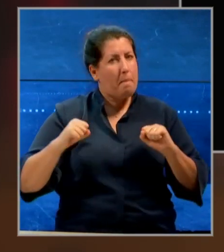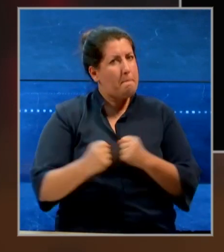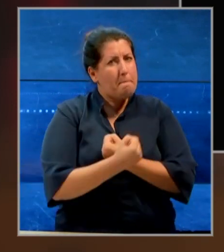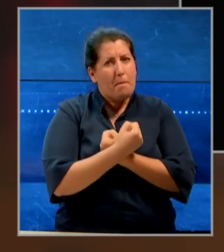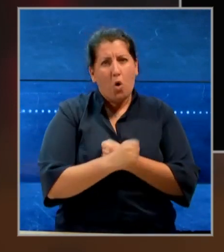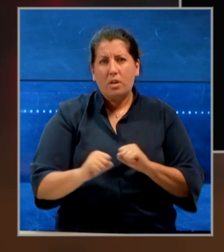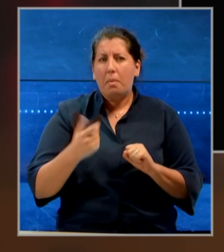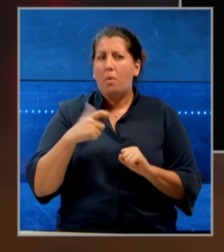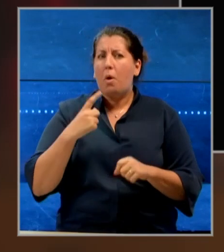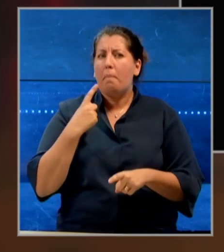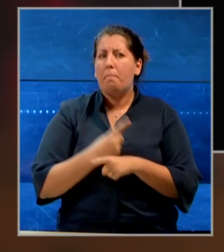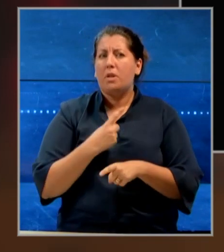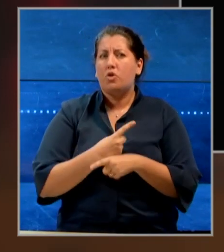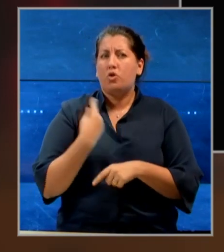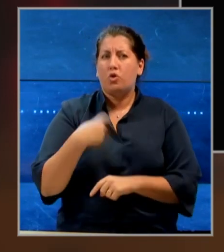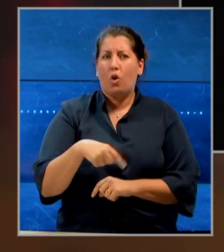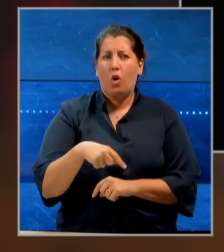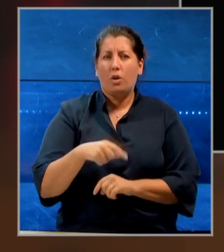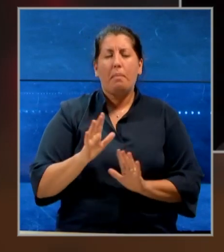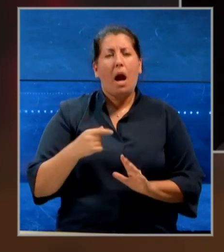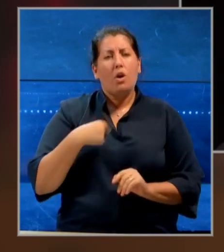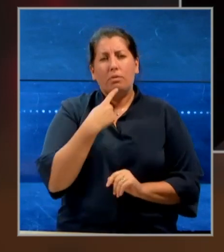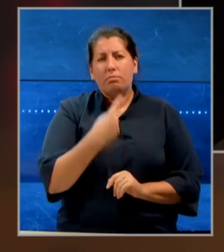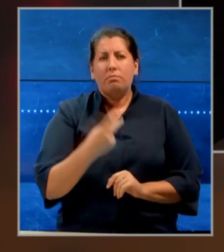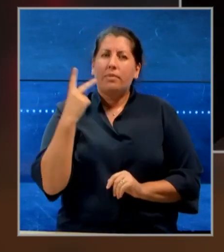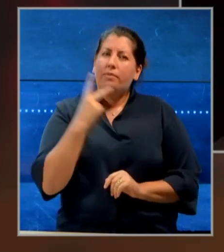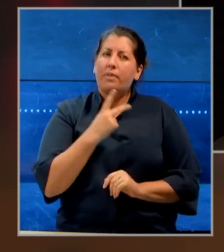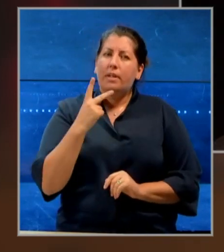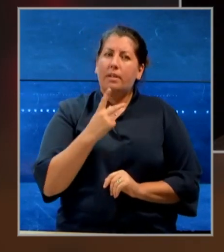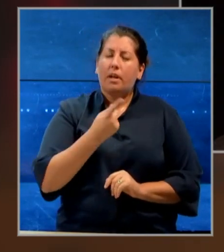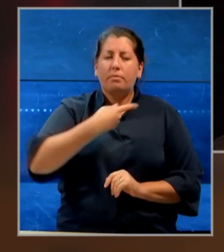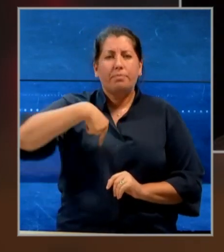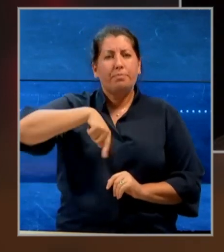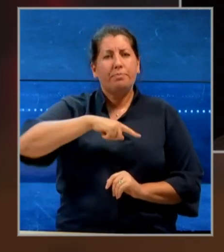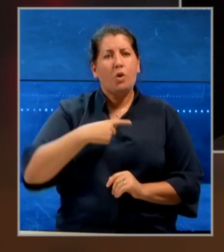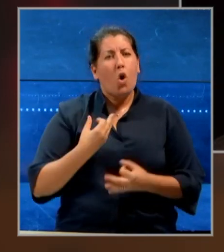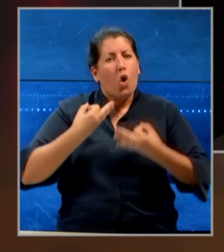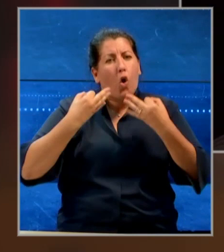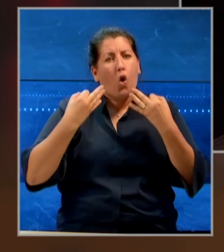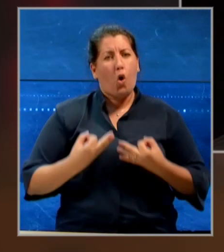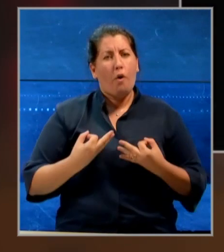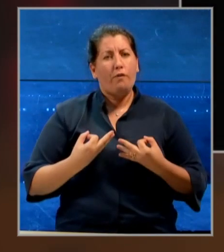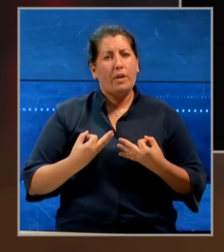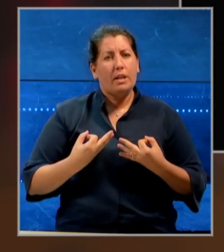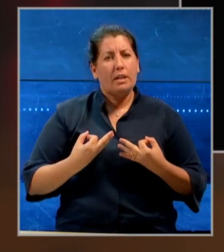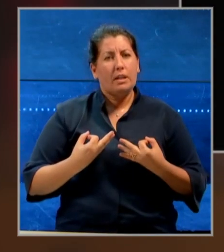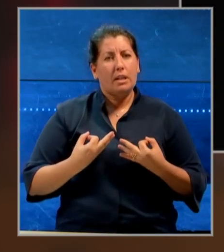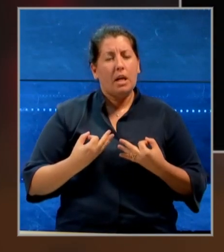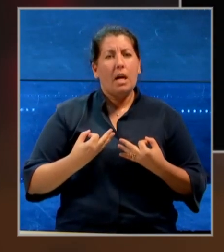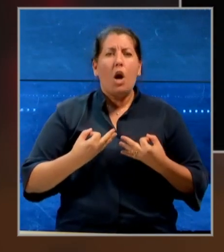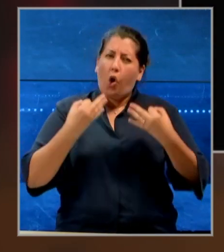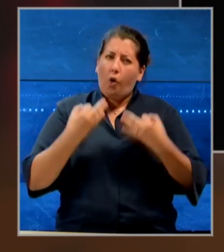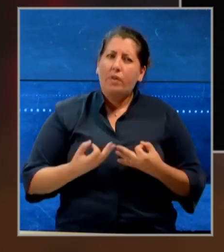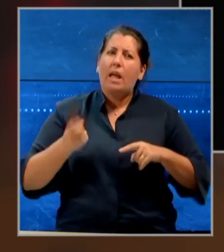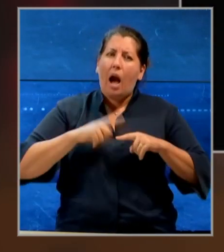queste esigenze. Però sono sincero, siamo convinti di aver fatto quello, no, siamo convinti, siamo contenti e